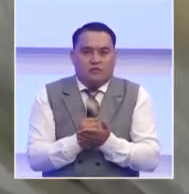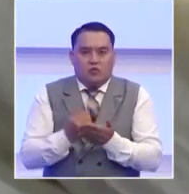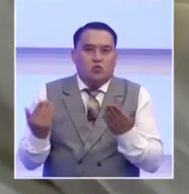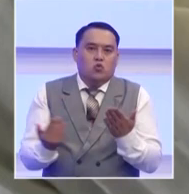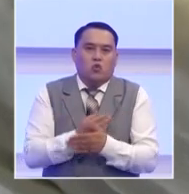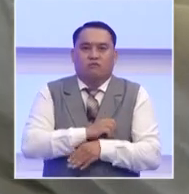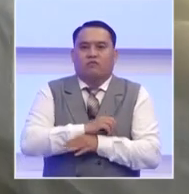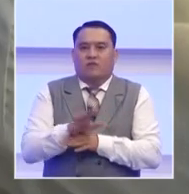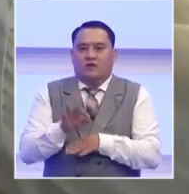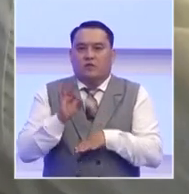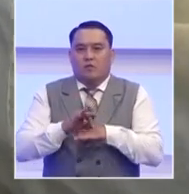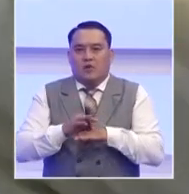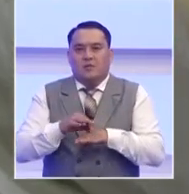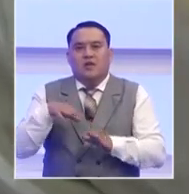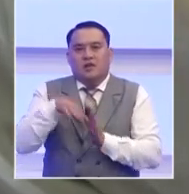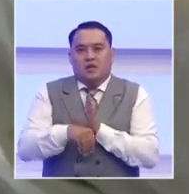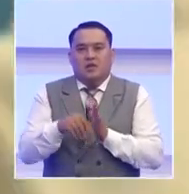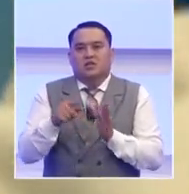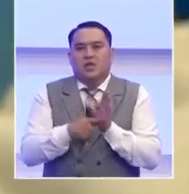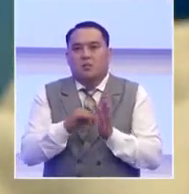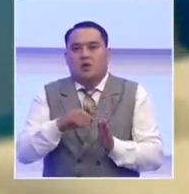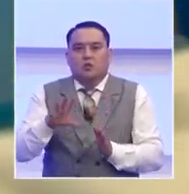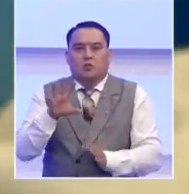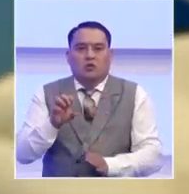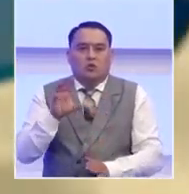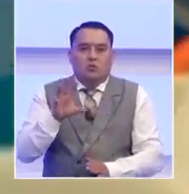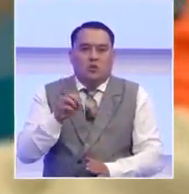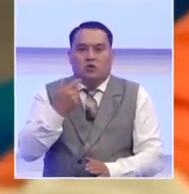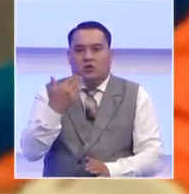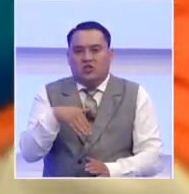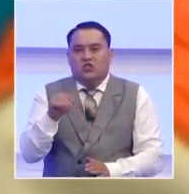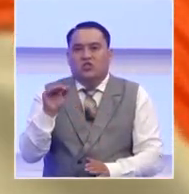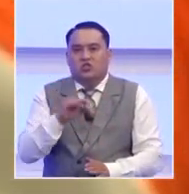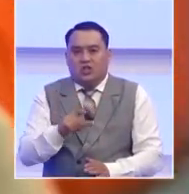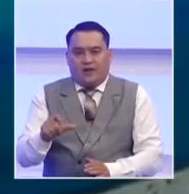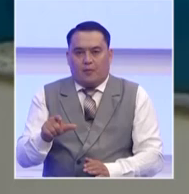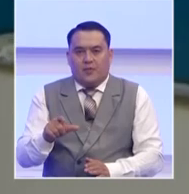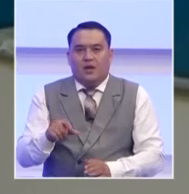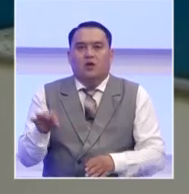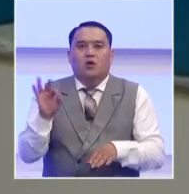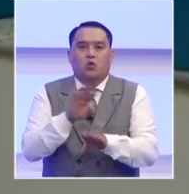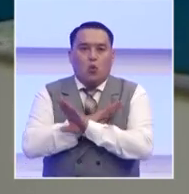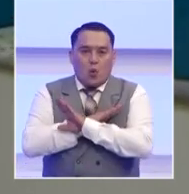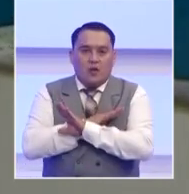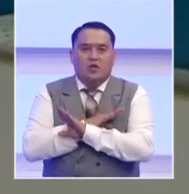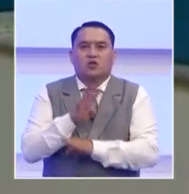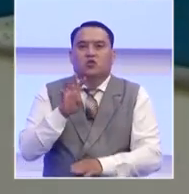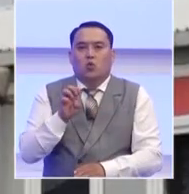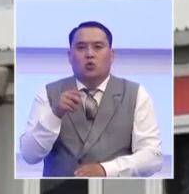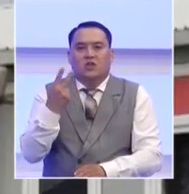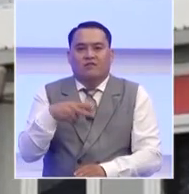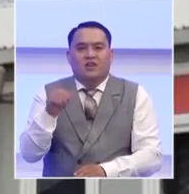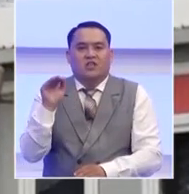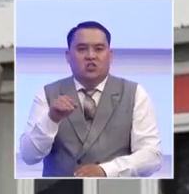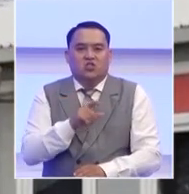новым коронавирусом в мире составляет 7 миллионов 550 тысяч человек. От COVID-19 скончались более